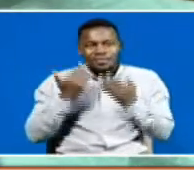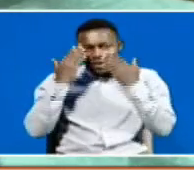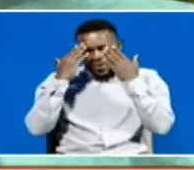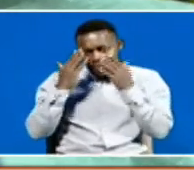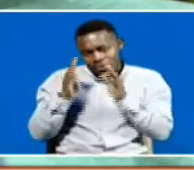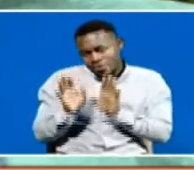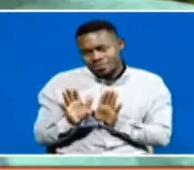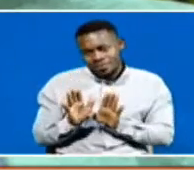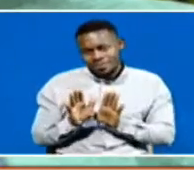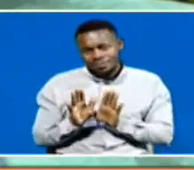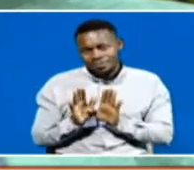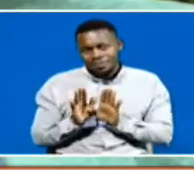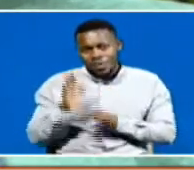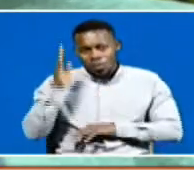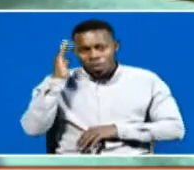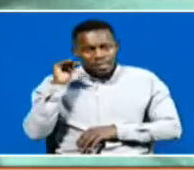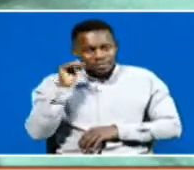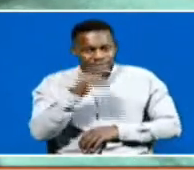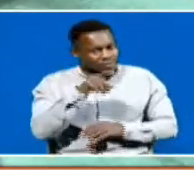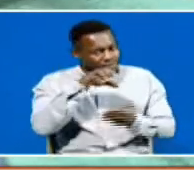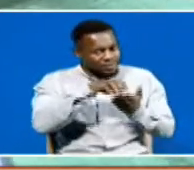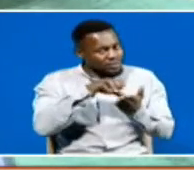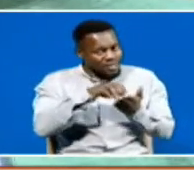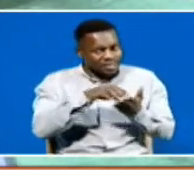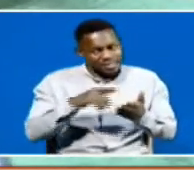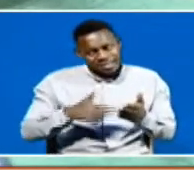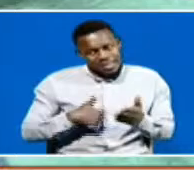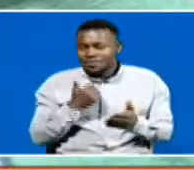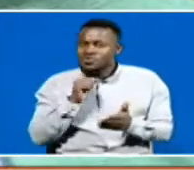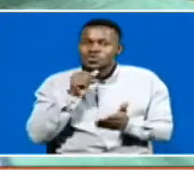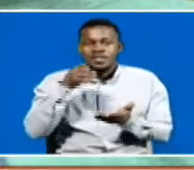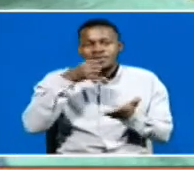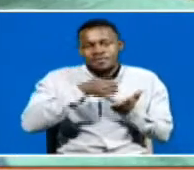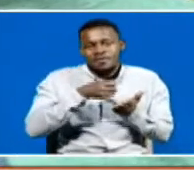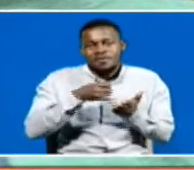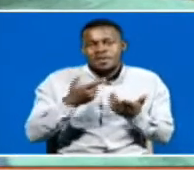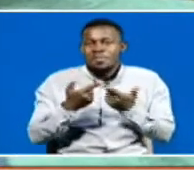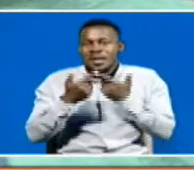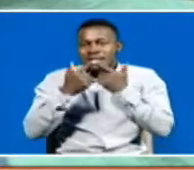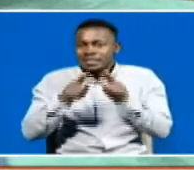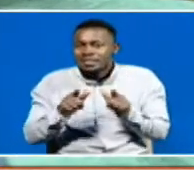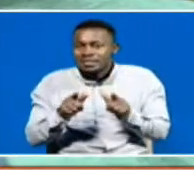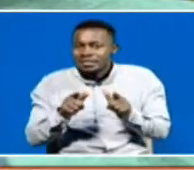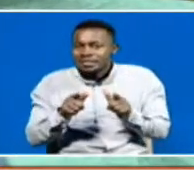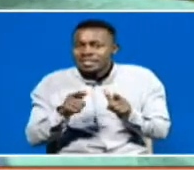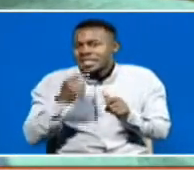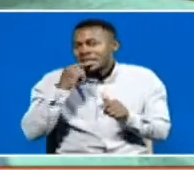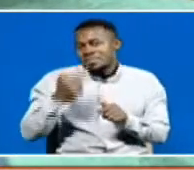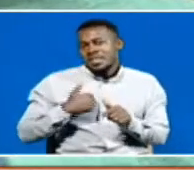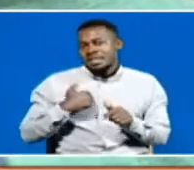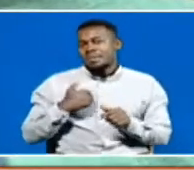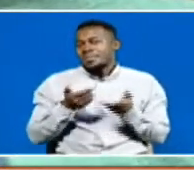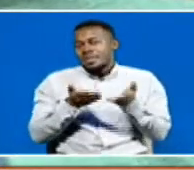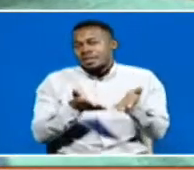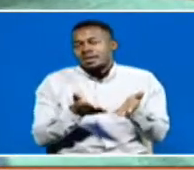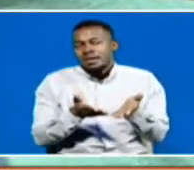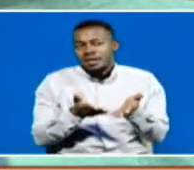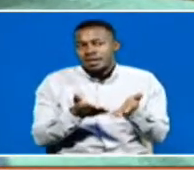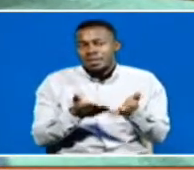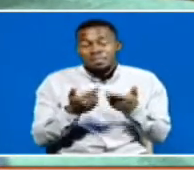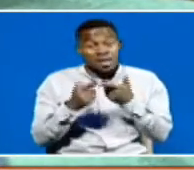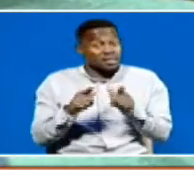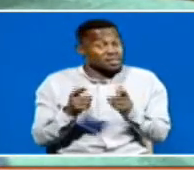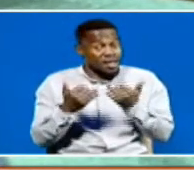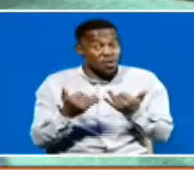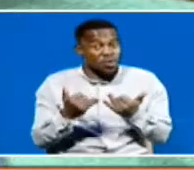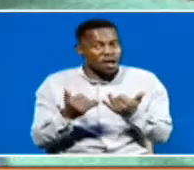it's up to him. But the way the turn of events could give me an